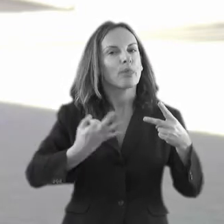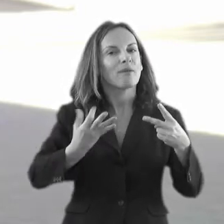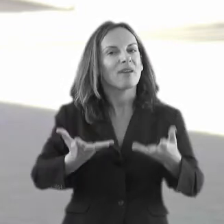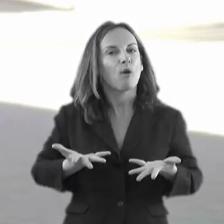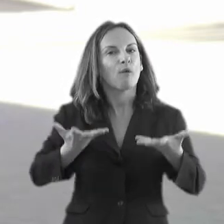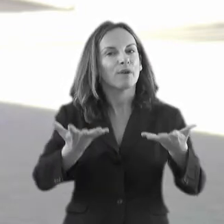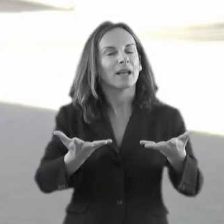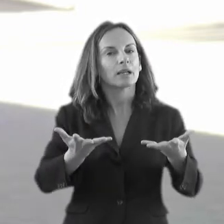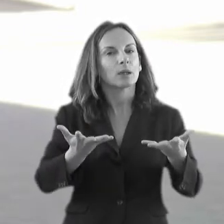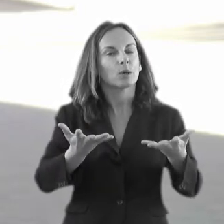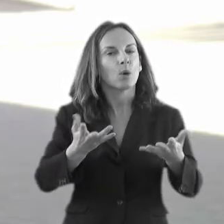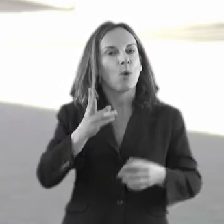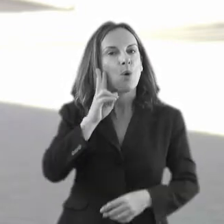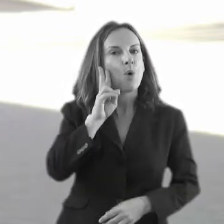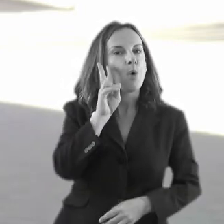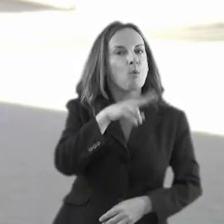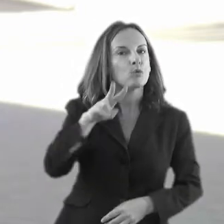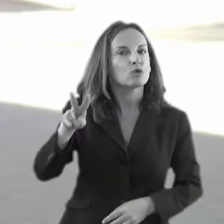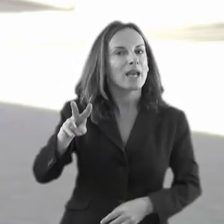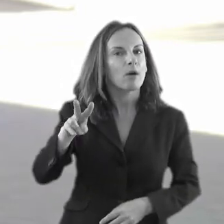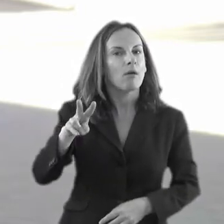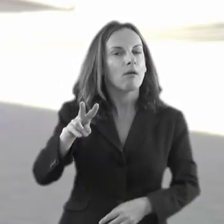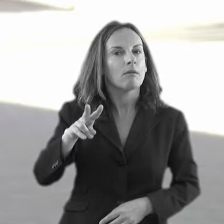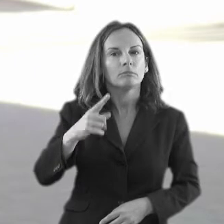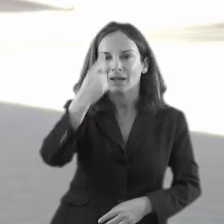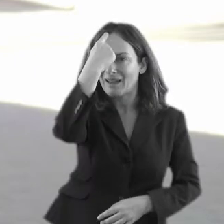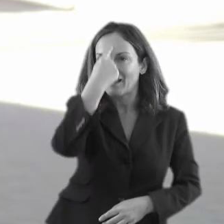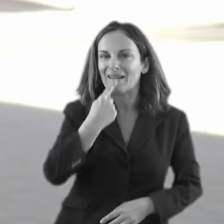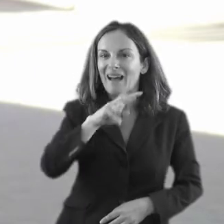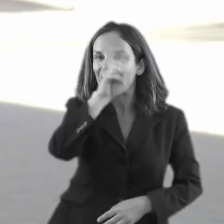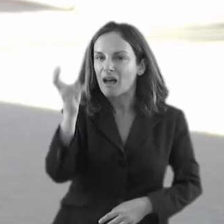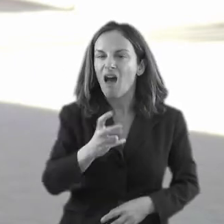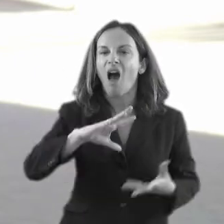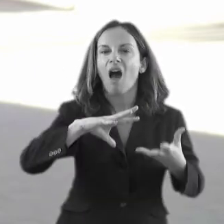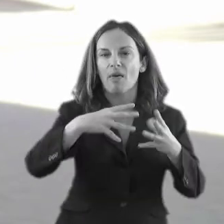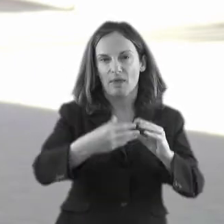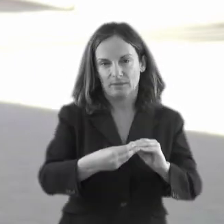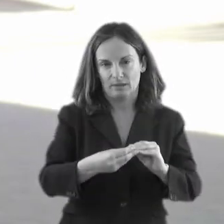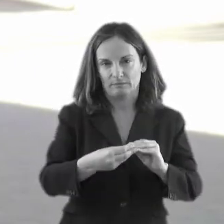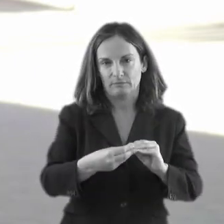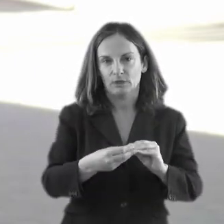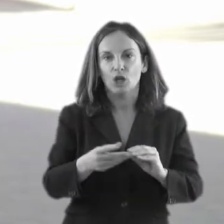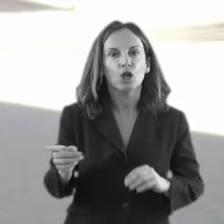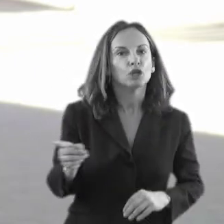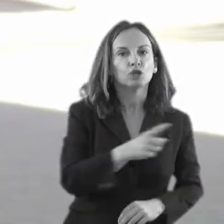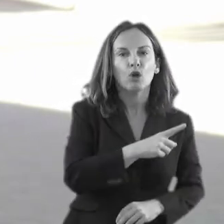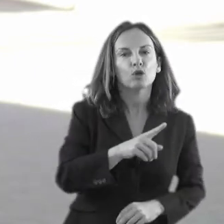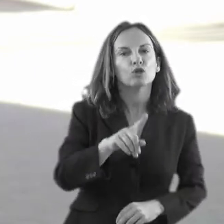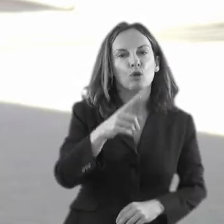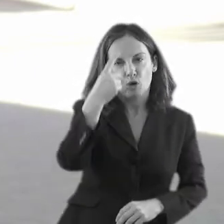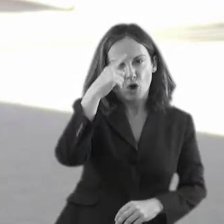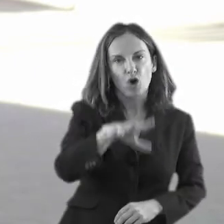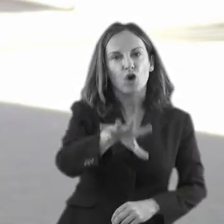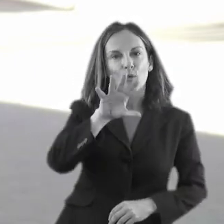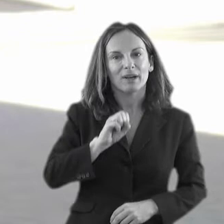hem d'oferir un discurs que sigui comprensible per tothom, que això no només pel genèric sinó